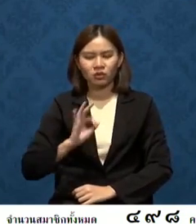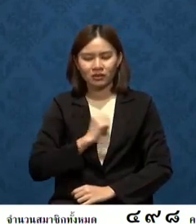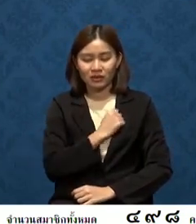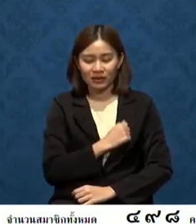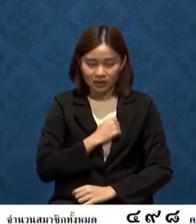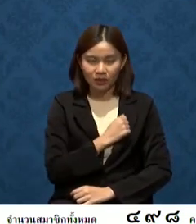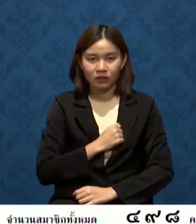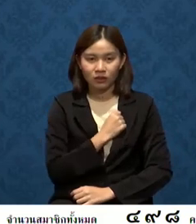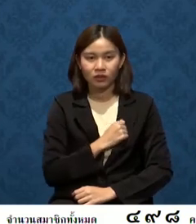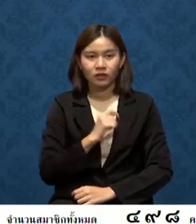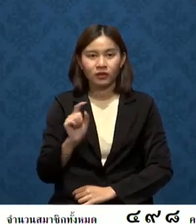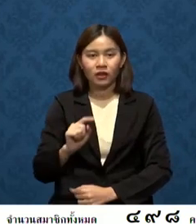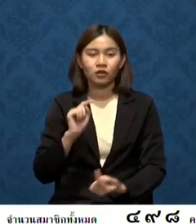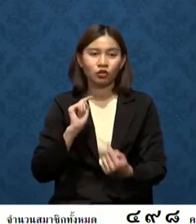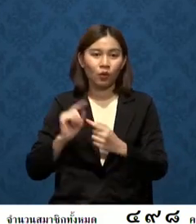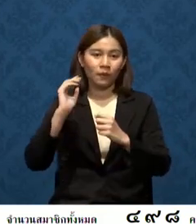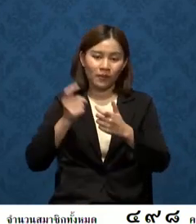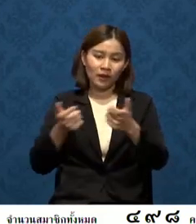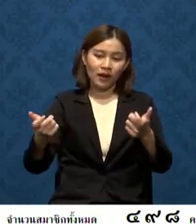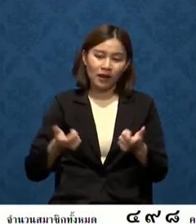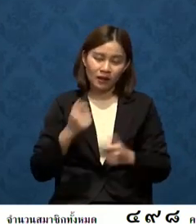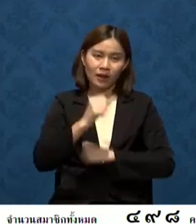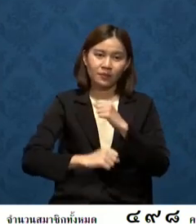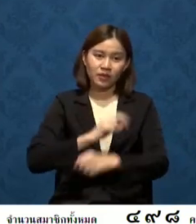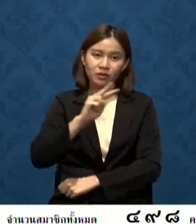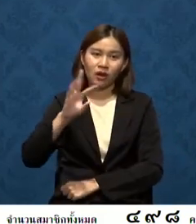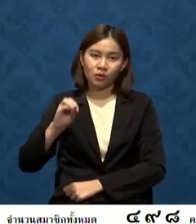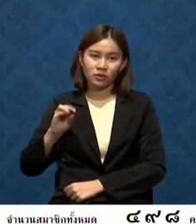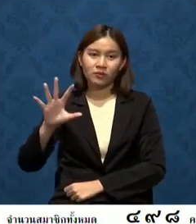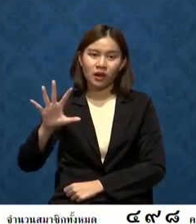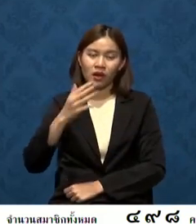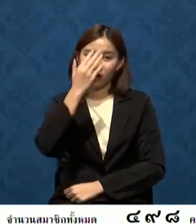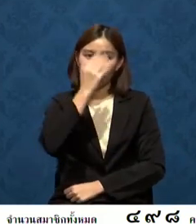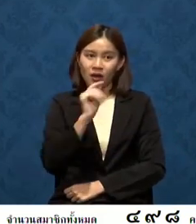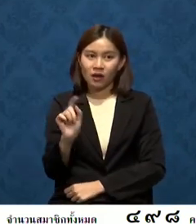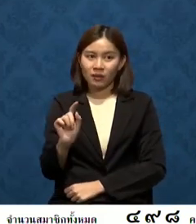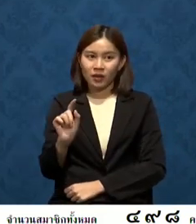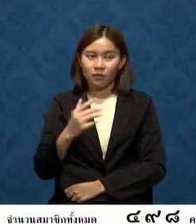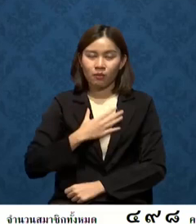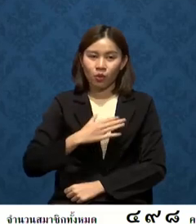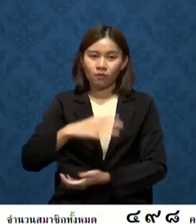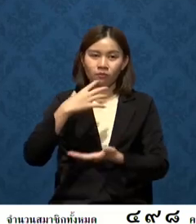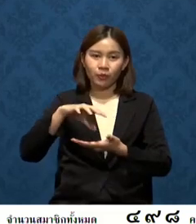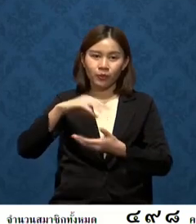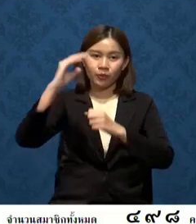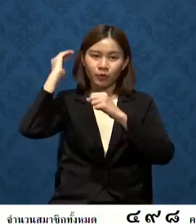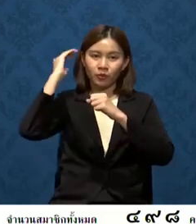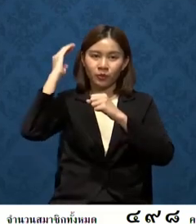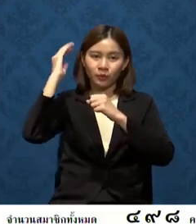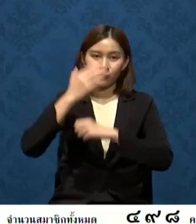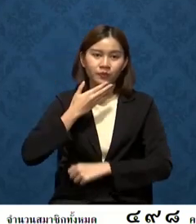นิดๆกับการรายงานของปี 65เพราะผมได้พูดเสมอเลยว่า